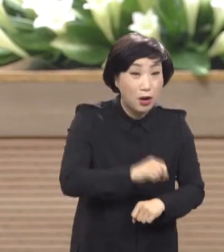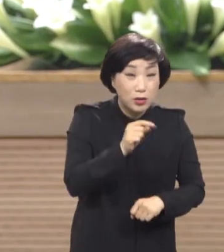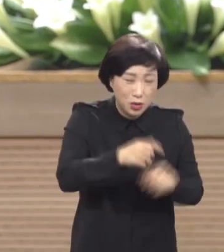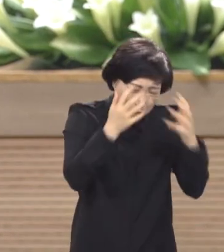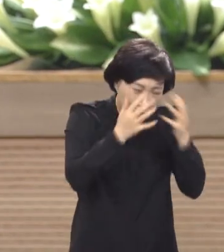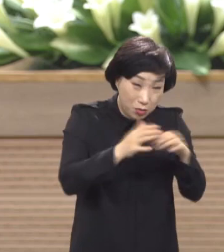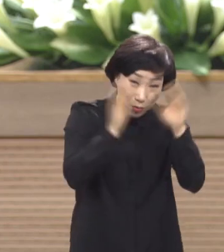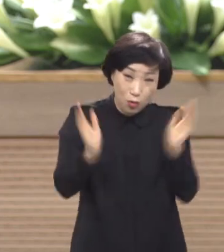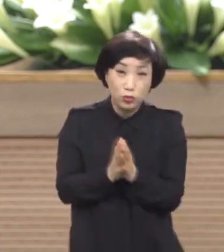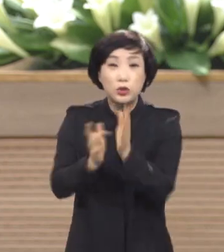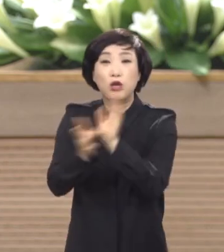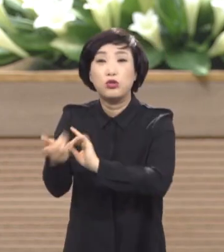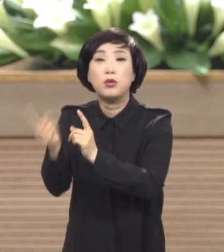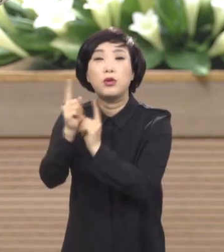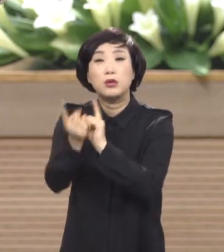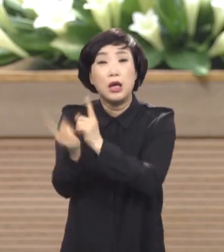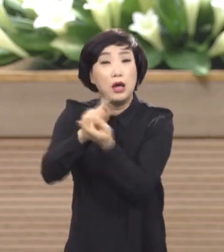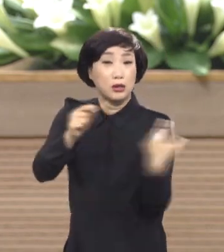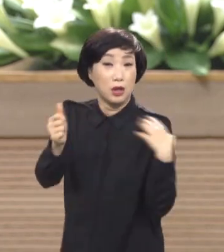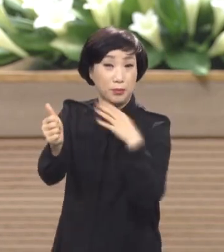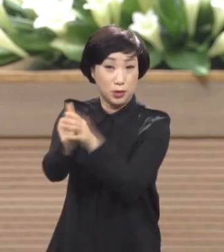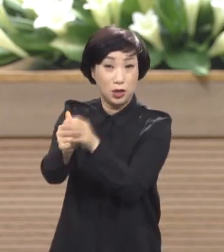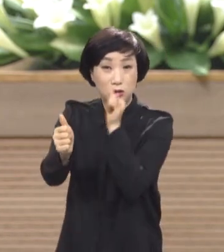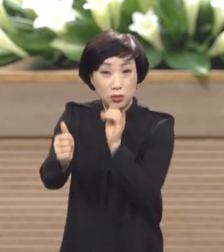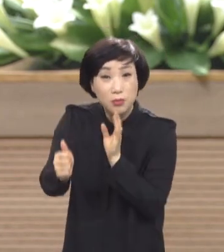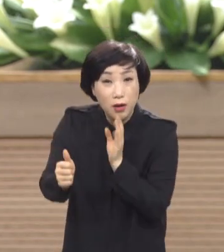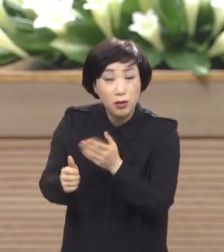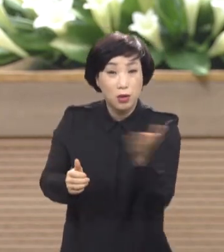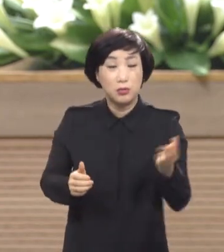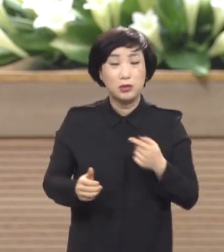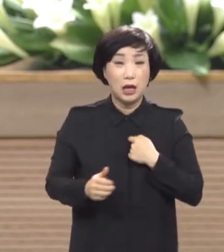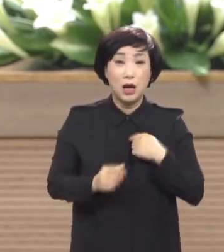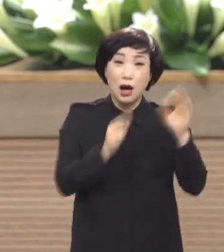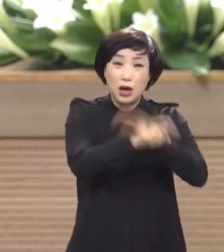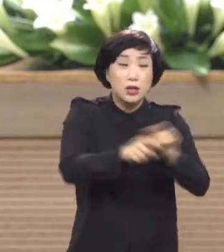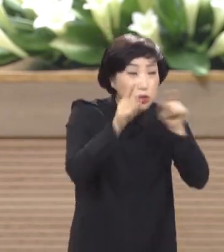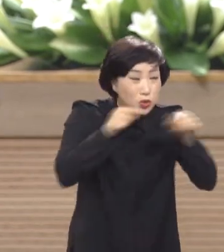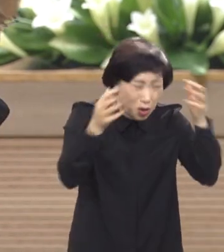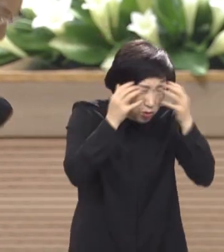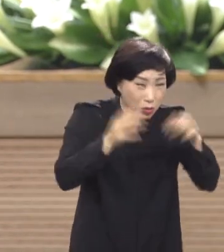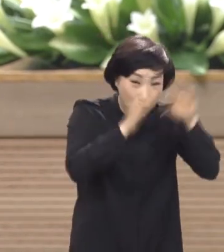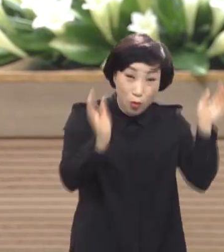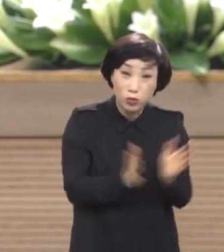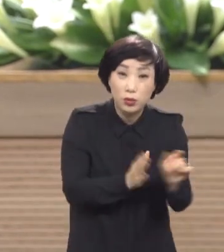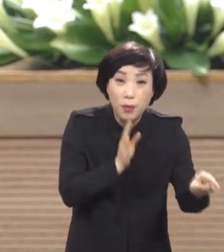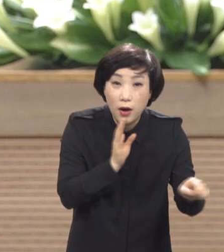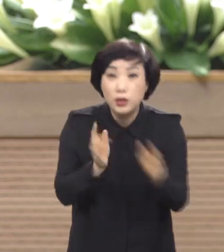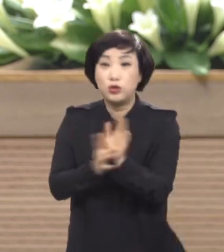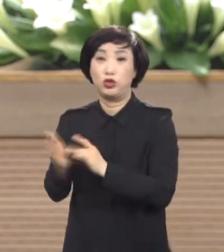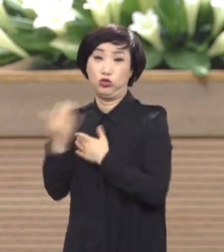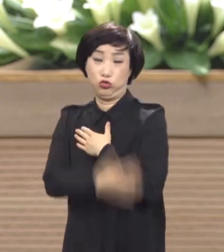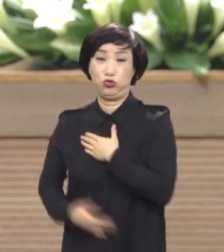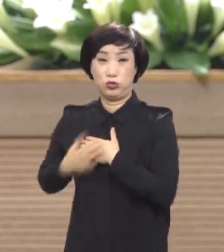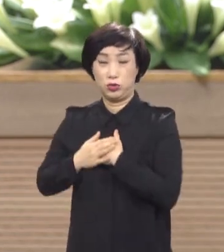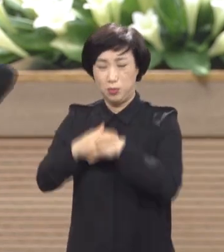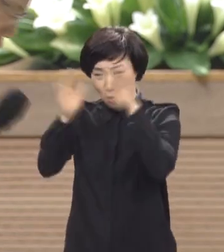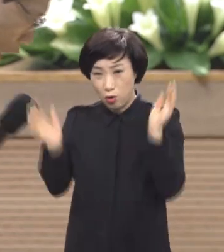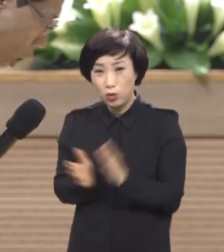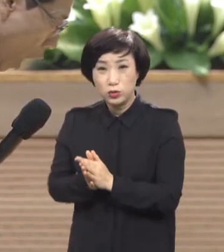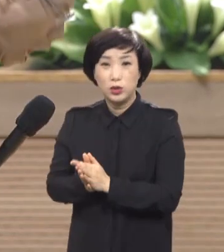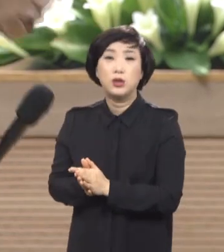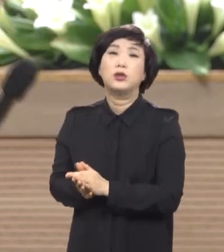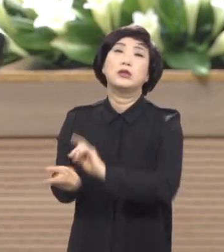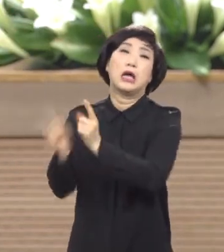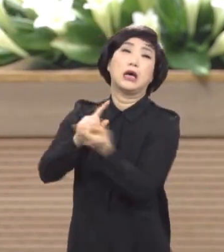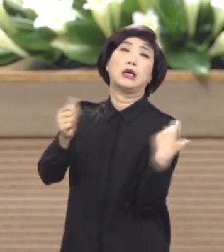자기 몸으로 담당하는 거예요 내가 가서 당할 지옥의 고통을 자기 육신을 죽음으로 담당하는